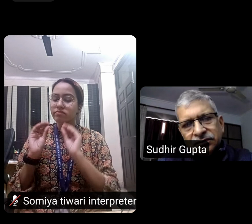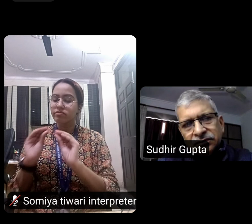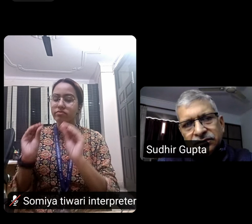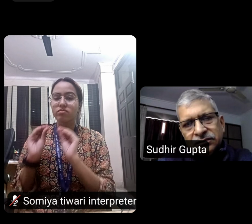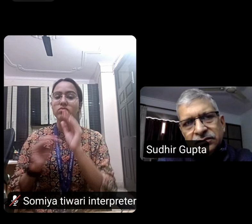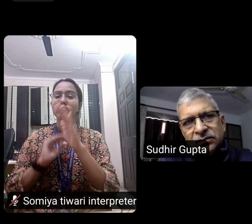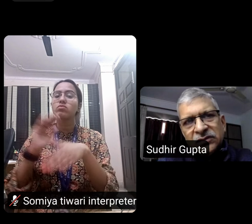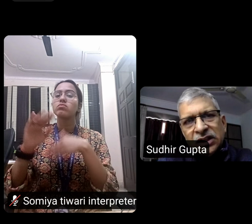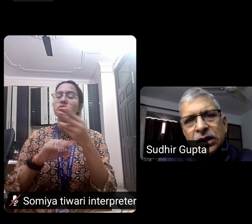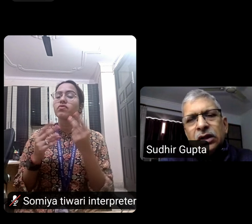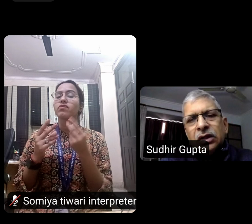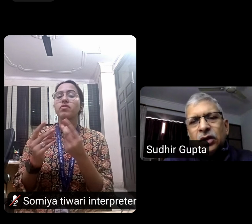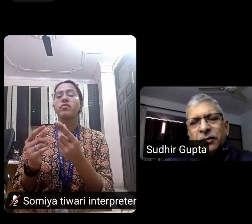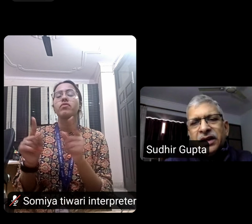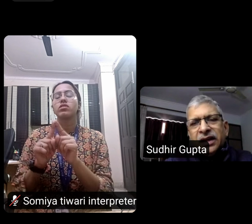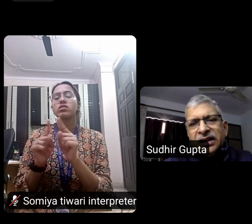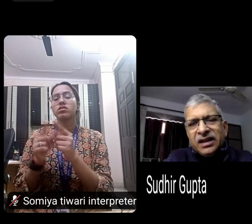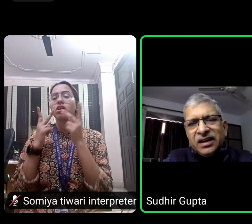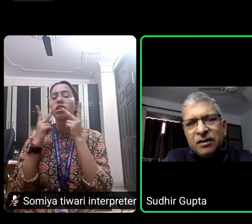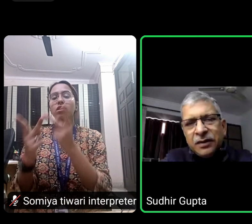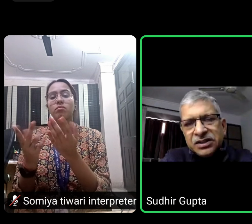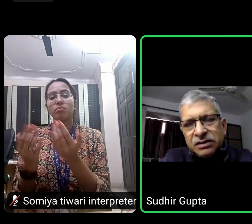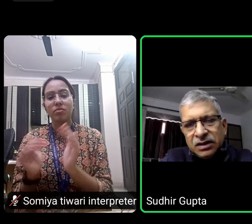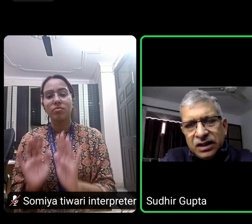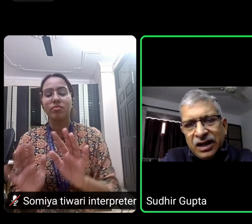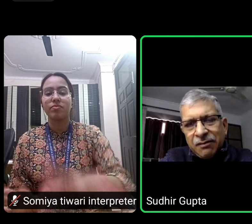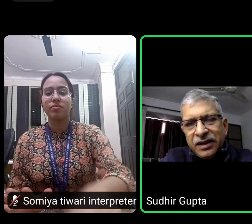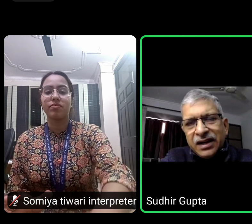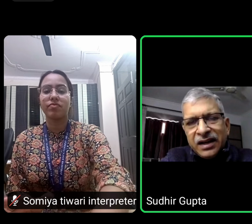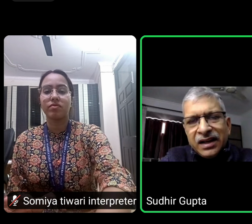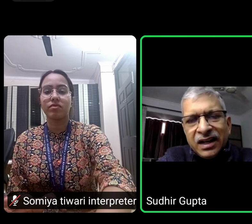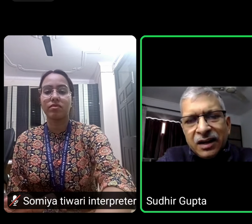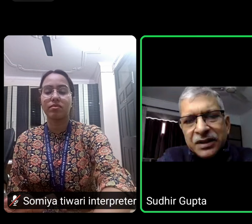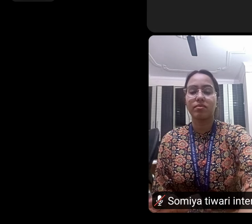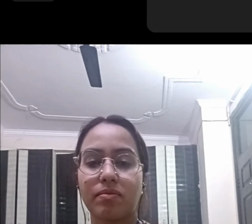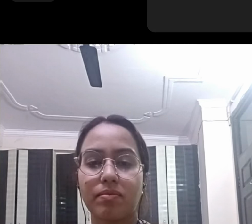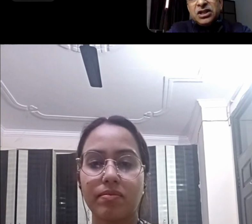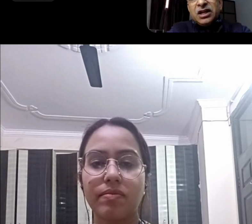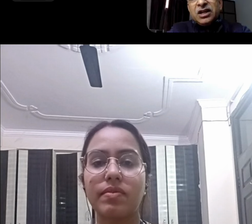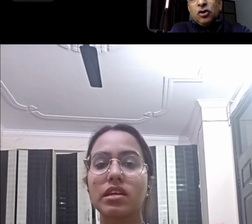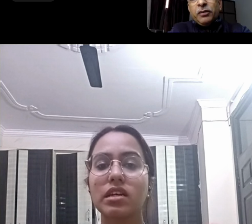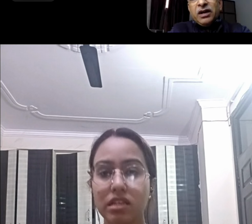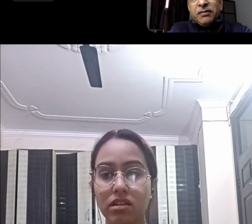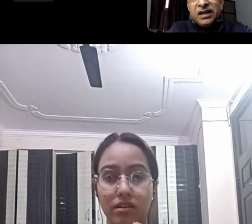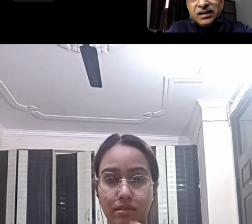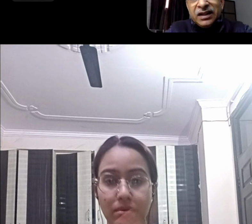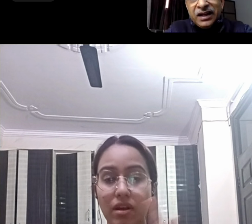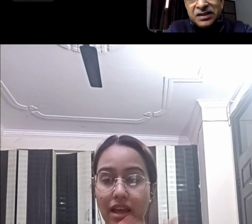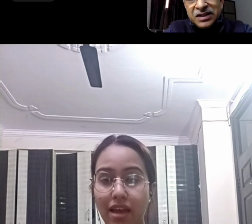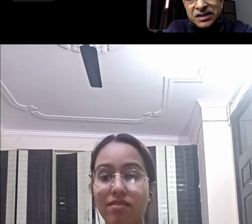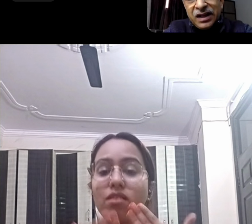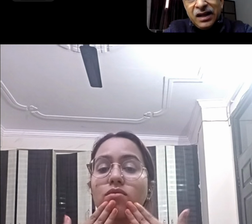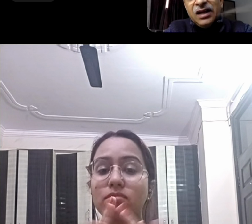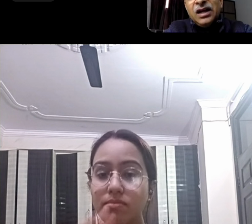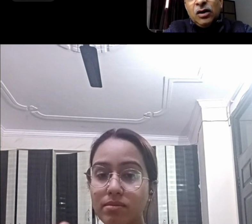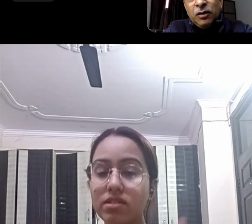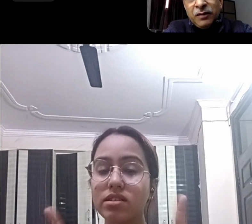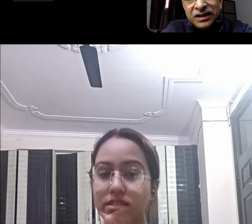ज्यादा हमें जल्दी रिस्पॉन्स मिलेगा। तो आप ये कह रहे हैं कि अगर आप ये कह रहे हैं कि अगर बच्चे के ऊपर हम मेहनत करेंगे अच्छे